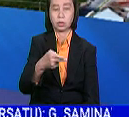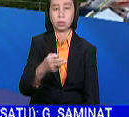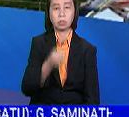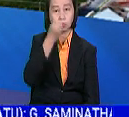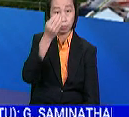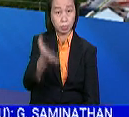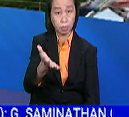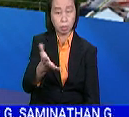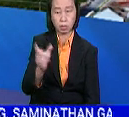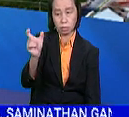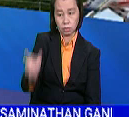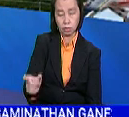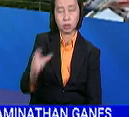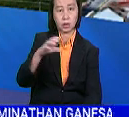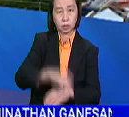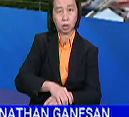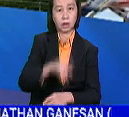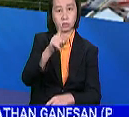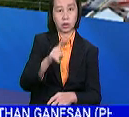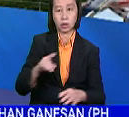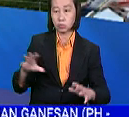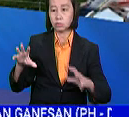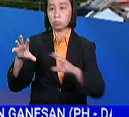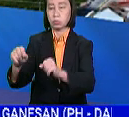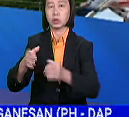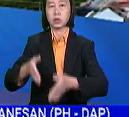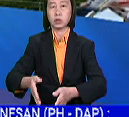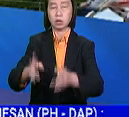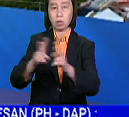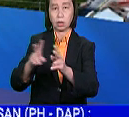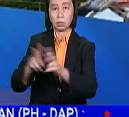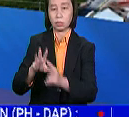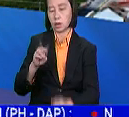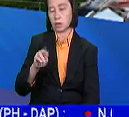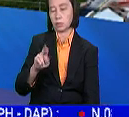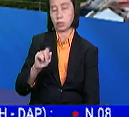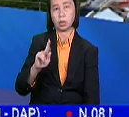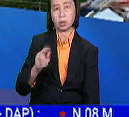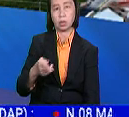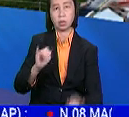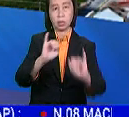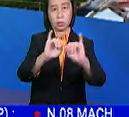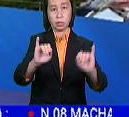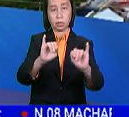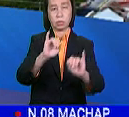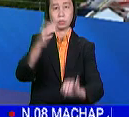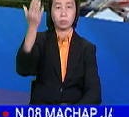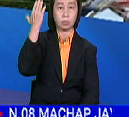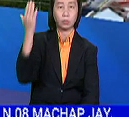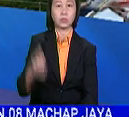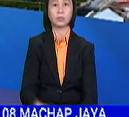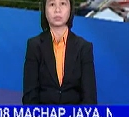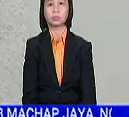memberitahu survei ditahan dalam satu serbuan di jalan kampung jemblongan muka pada isme-isme dilepas